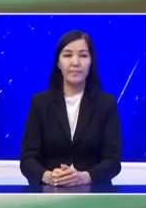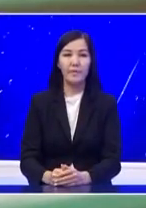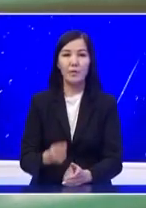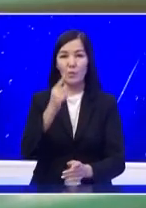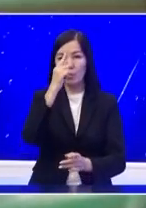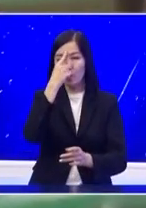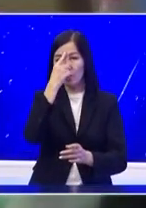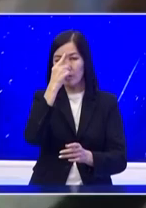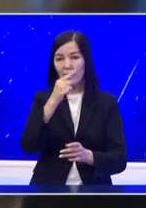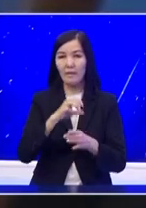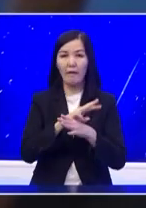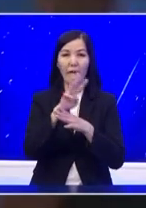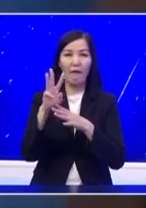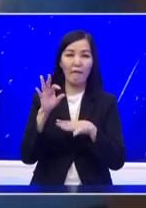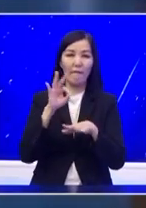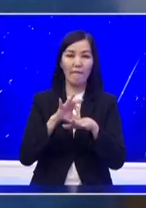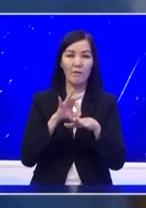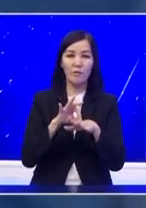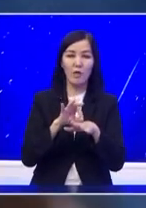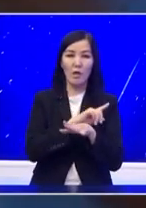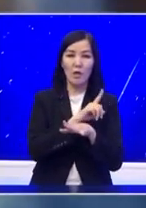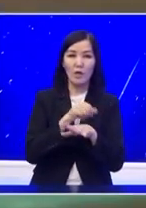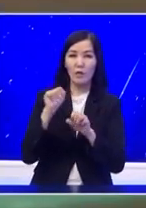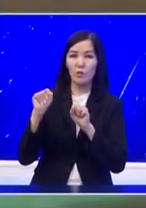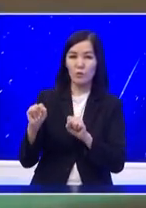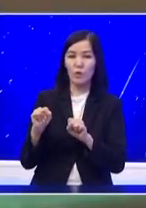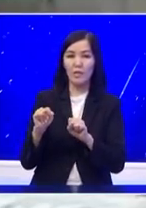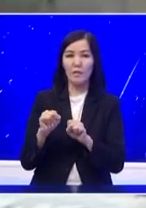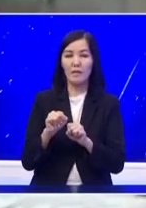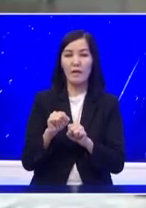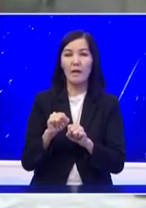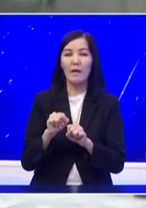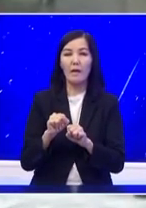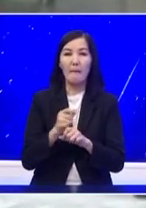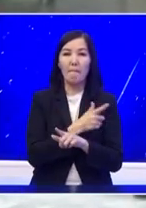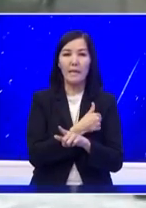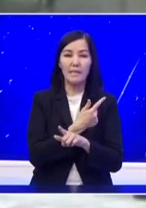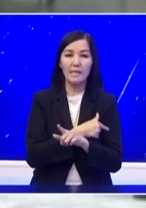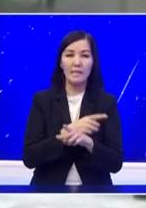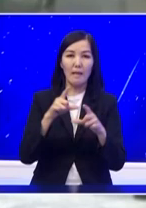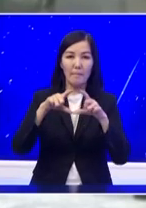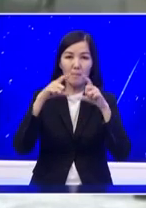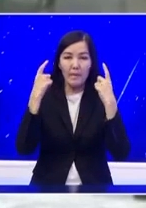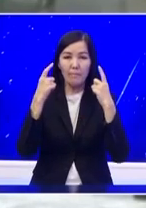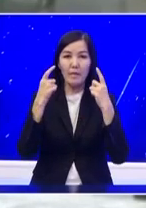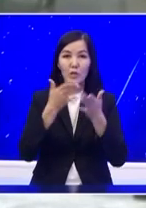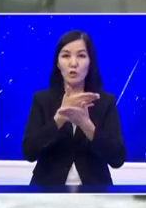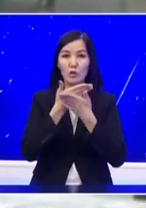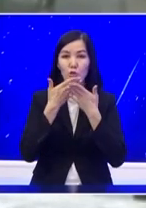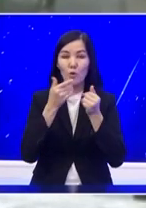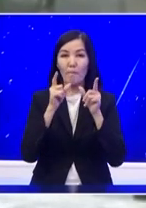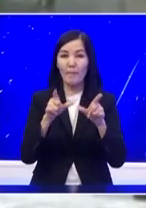Үндістанда тәж вирусына қарсы сақтық шаралары күшейтілді. Енді Гвалиор қаласында медициналық бетпердесі жүргендермен өзге